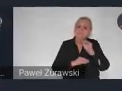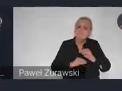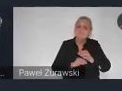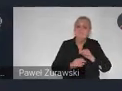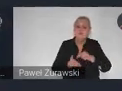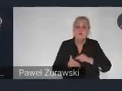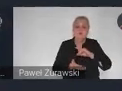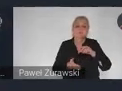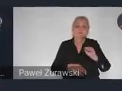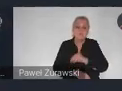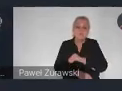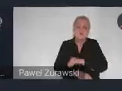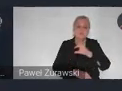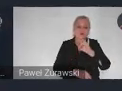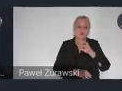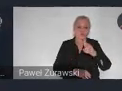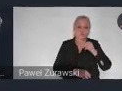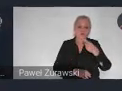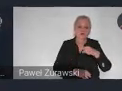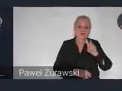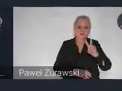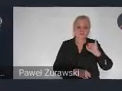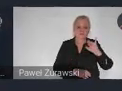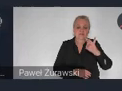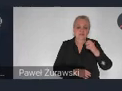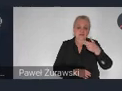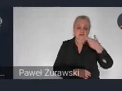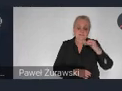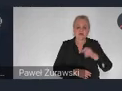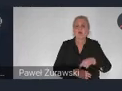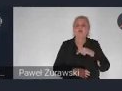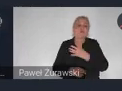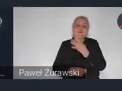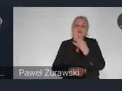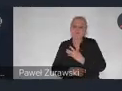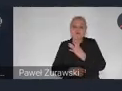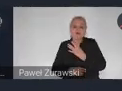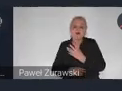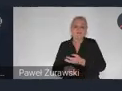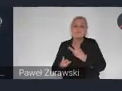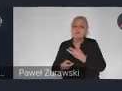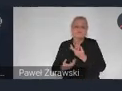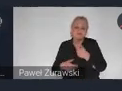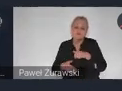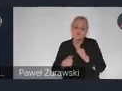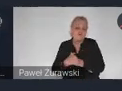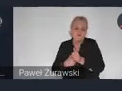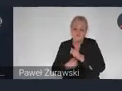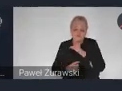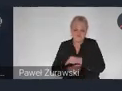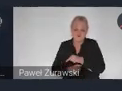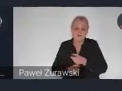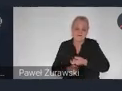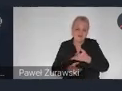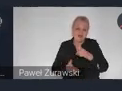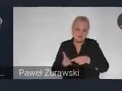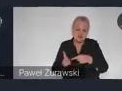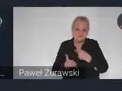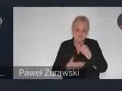grundigliańską nie dotyczy to oczywiście priorytetu czwartego który jak już wspomniałam pewnie po wielokroć